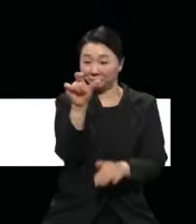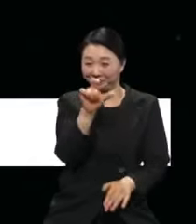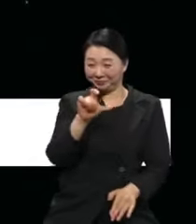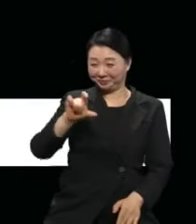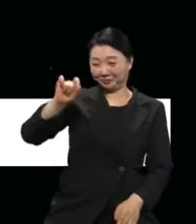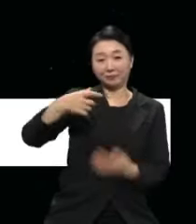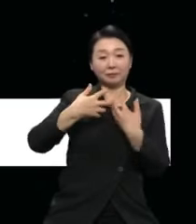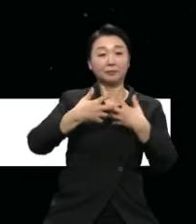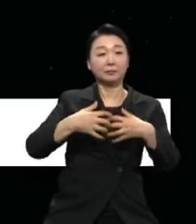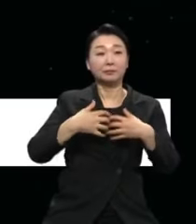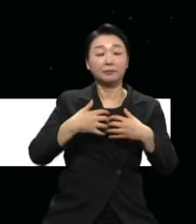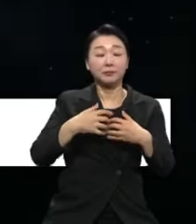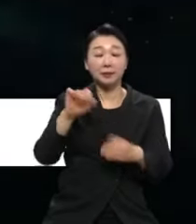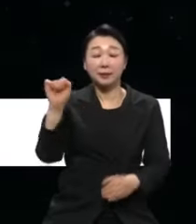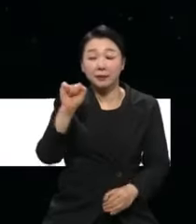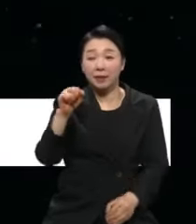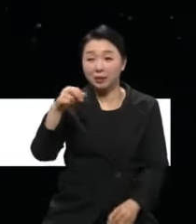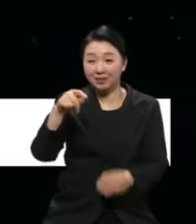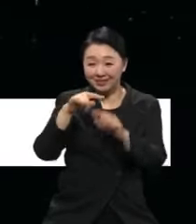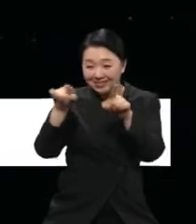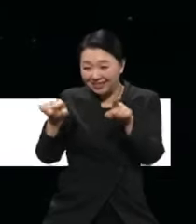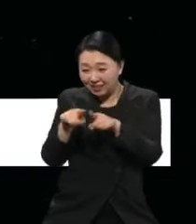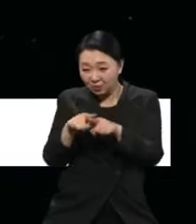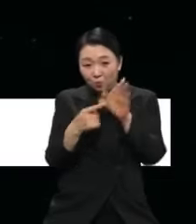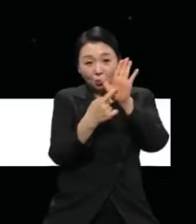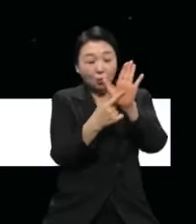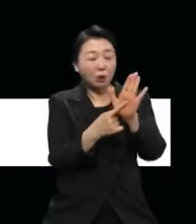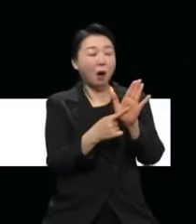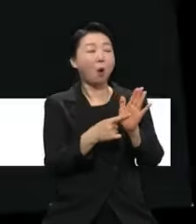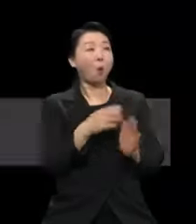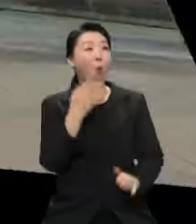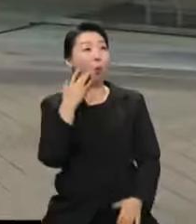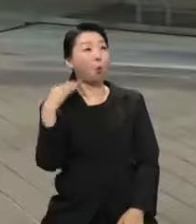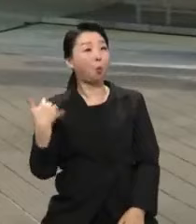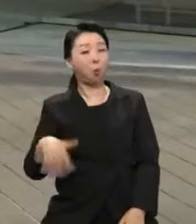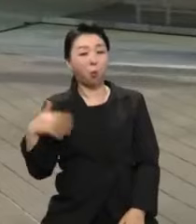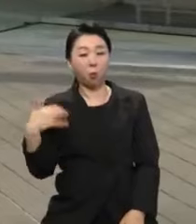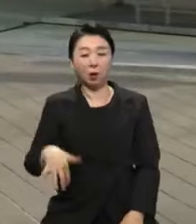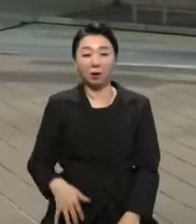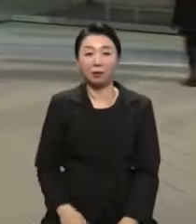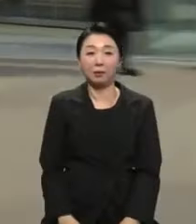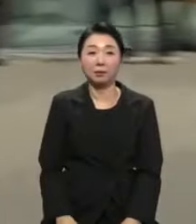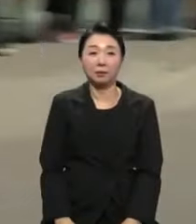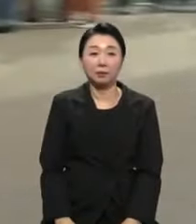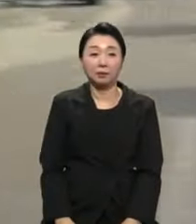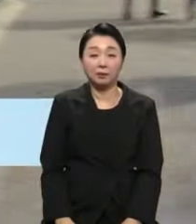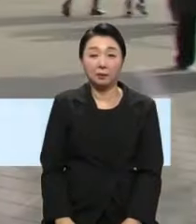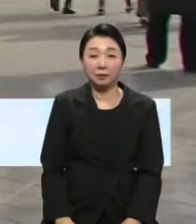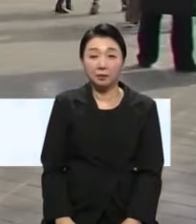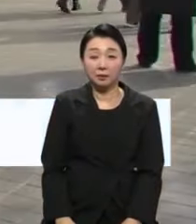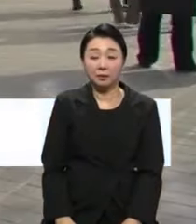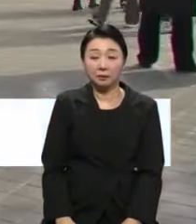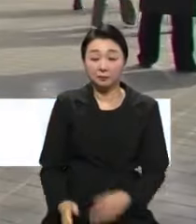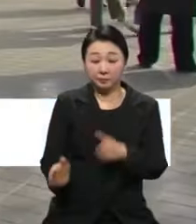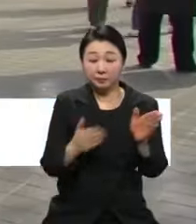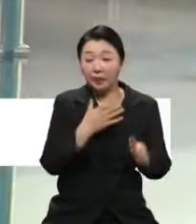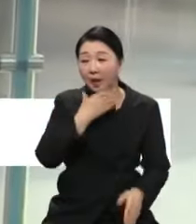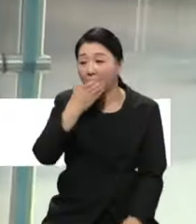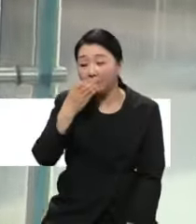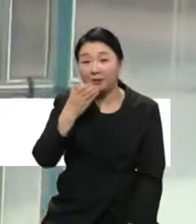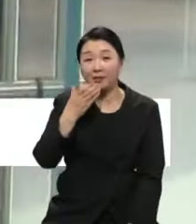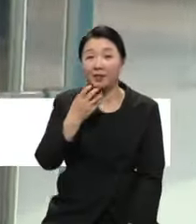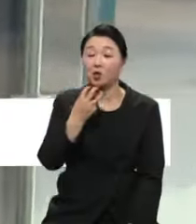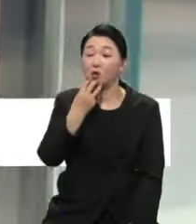기기, 갤럭시 링도 깜짝 공개돼 화제를 모았습니다. 같은 날 애플은 서울 한복판인 홍대에서